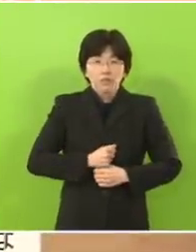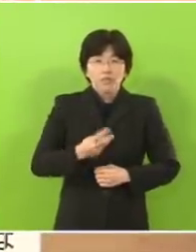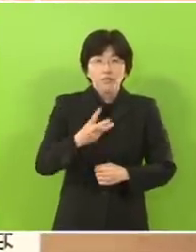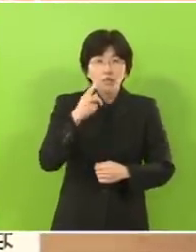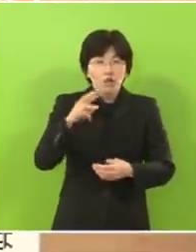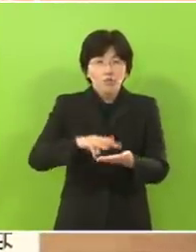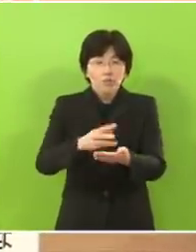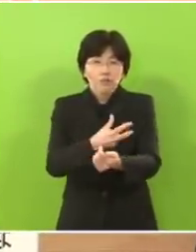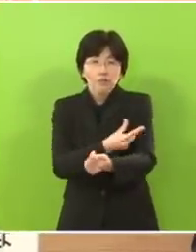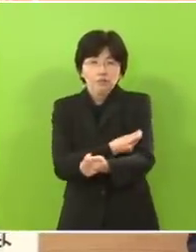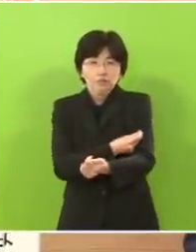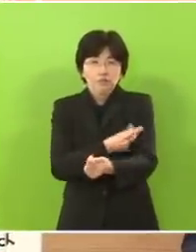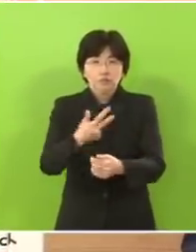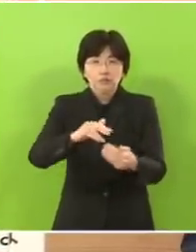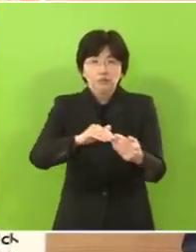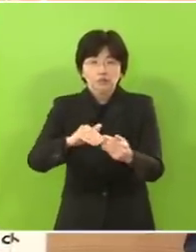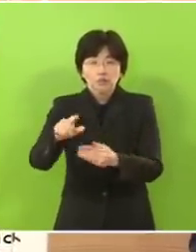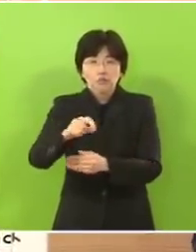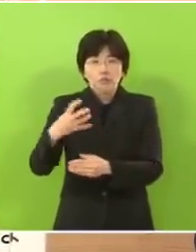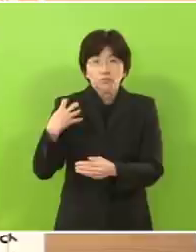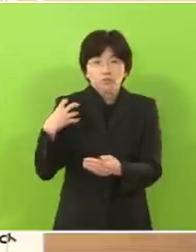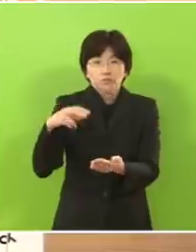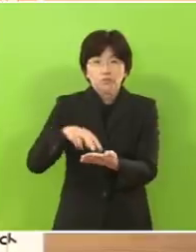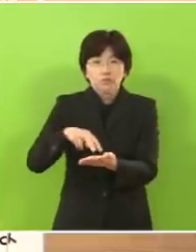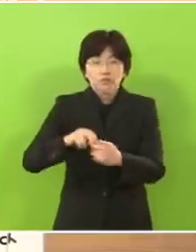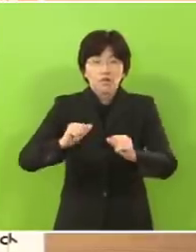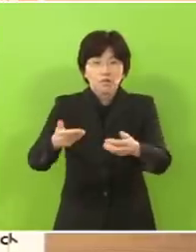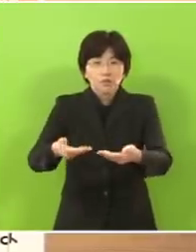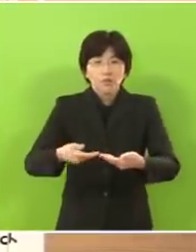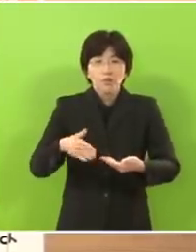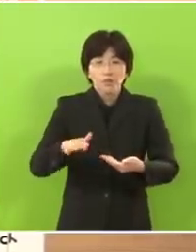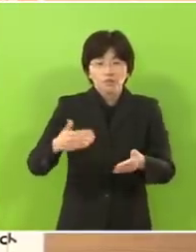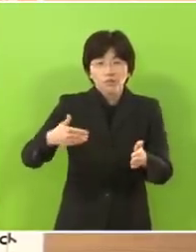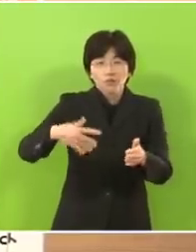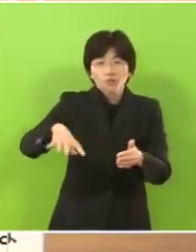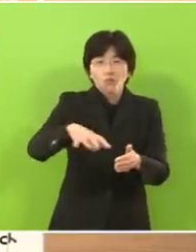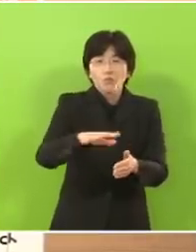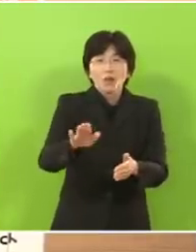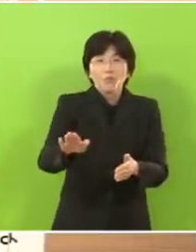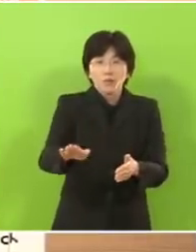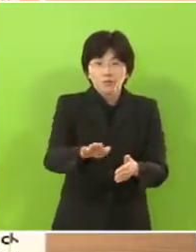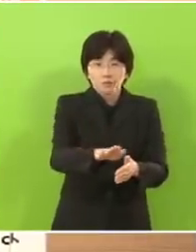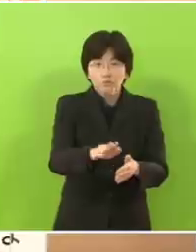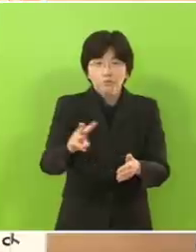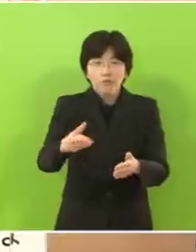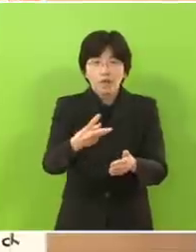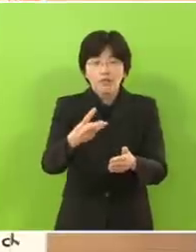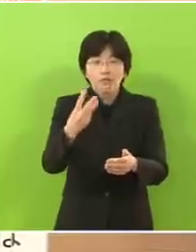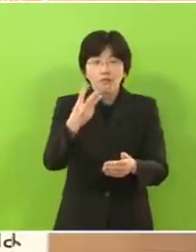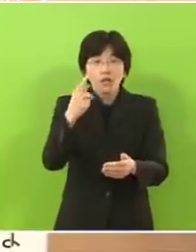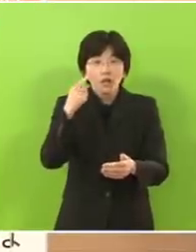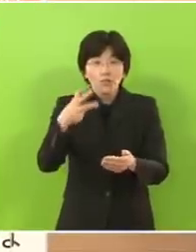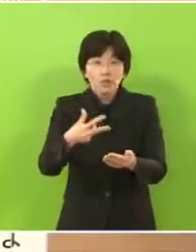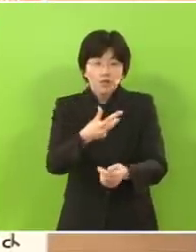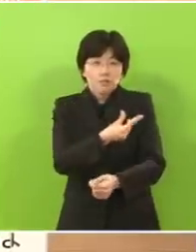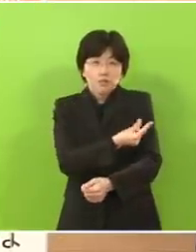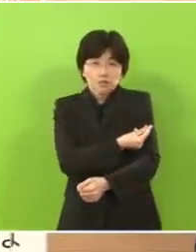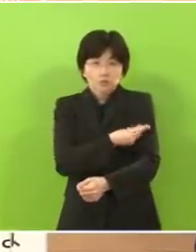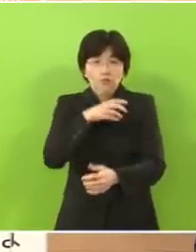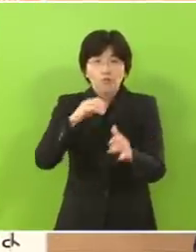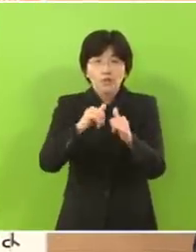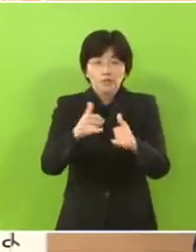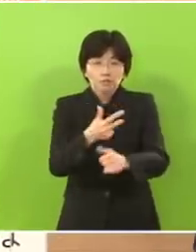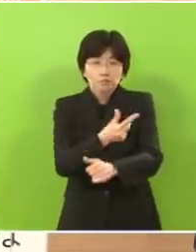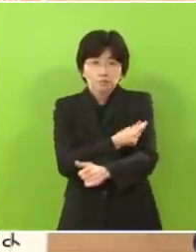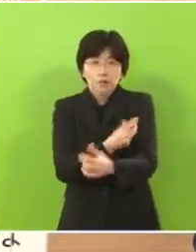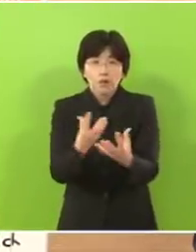各市町の事務として頑張っていただいておりますがまだまだのところもございました3回目接種高齢者の3回目接種